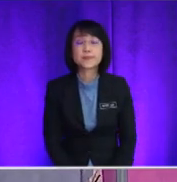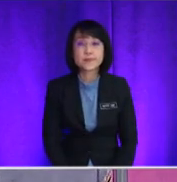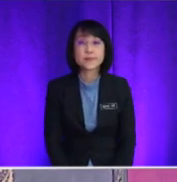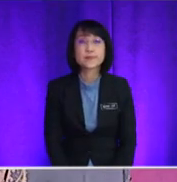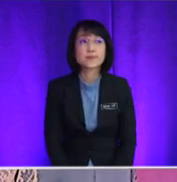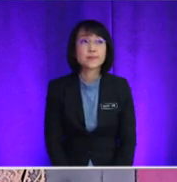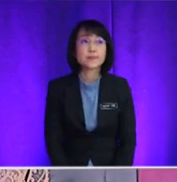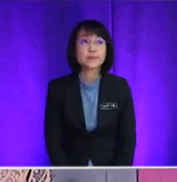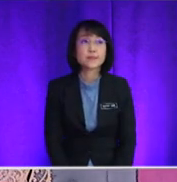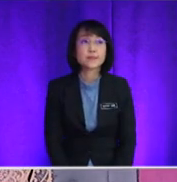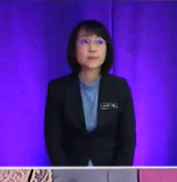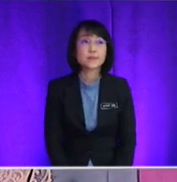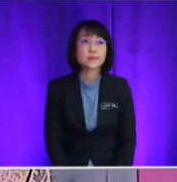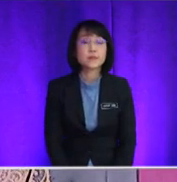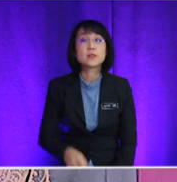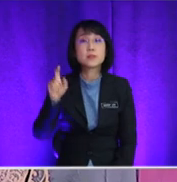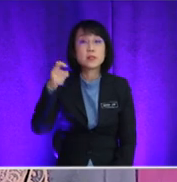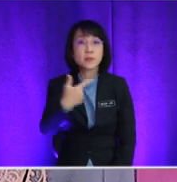mereka suntikan